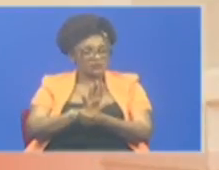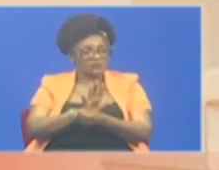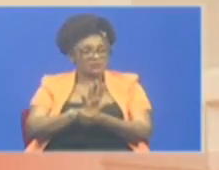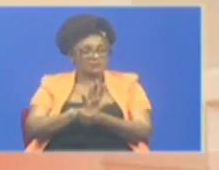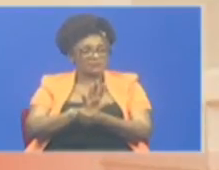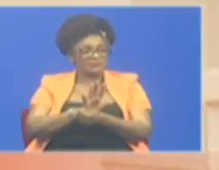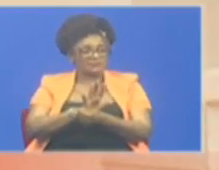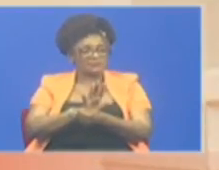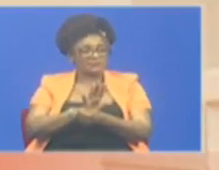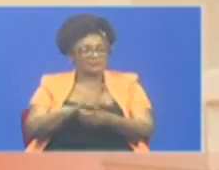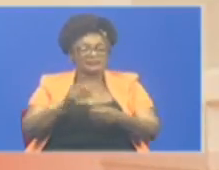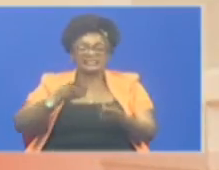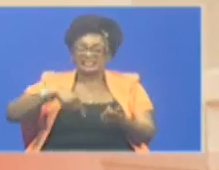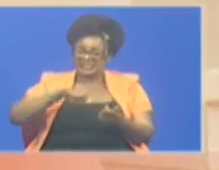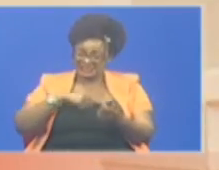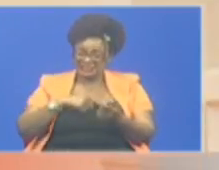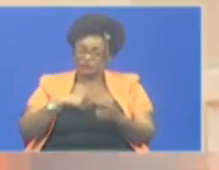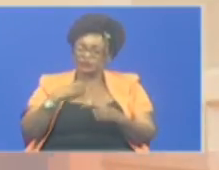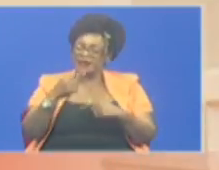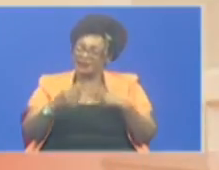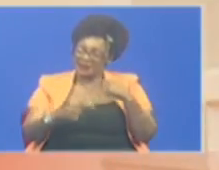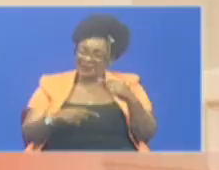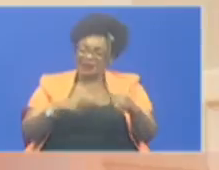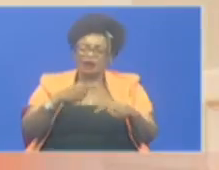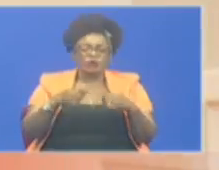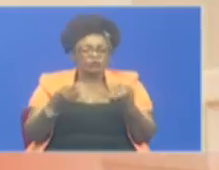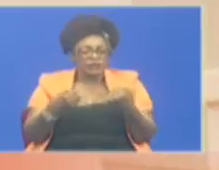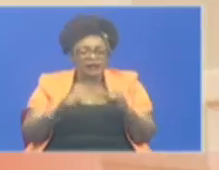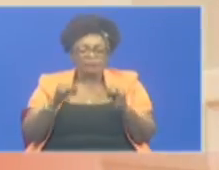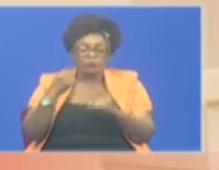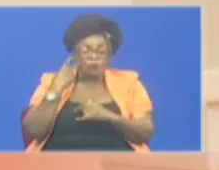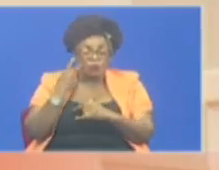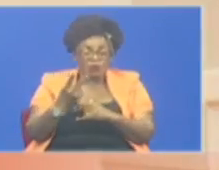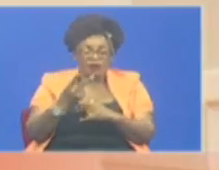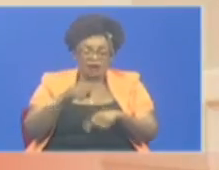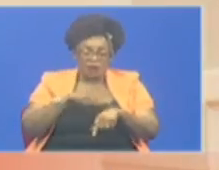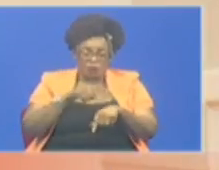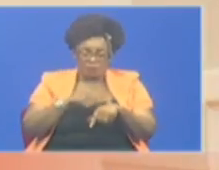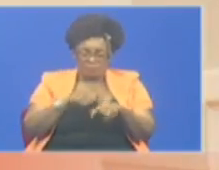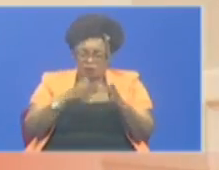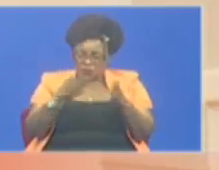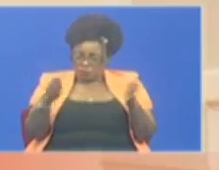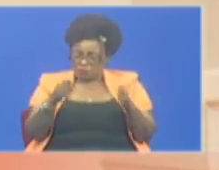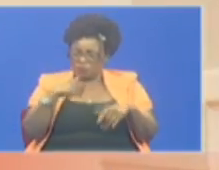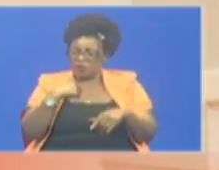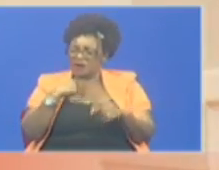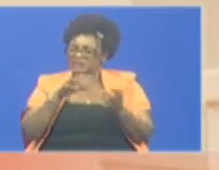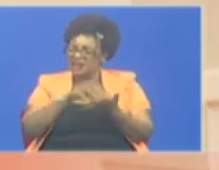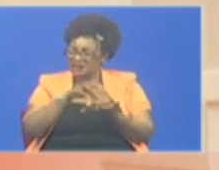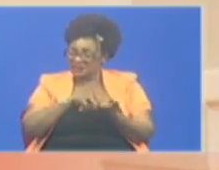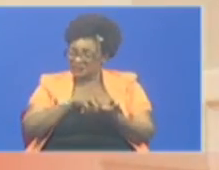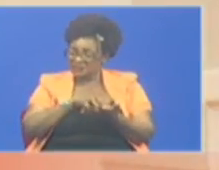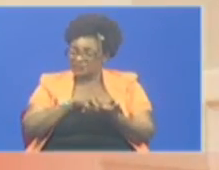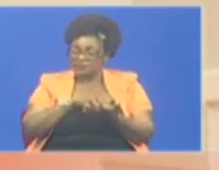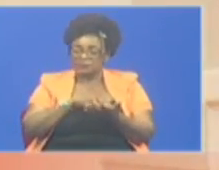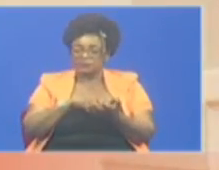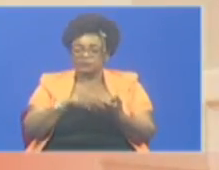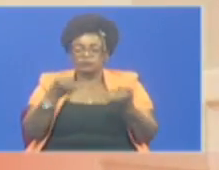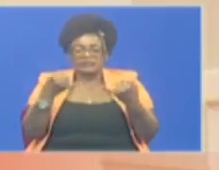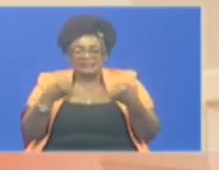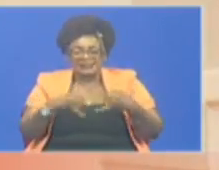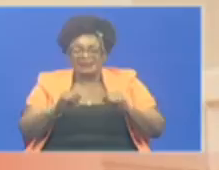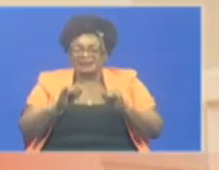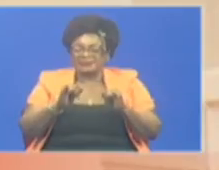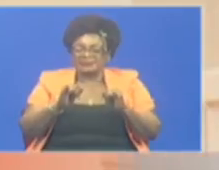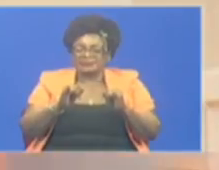Na sisi tutaendelea kujaribu kuona kwa muda huu wa hatari tutaweza tusaidiane kwa njia